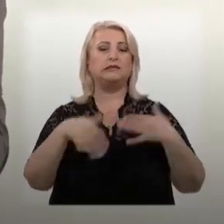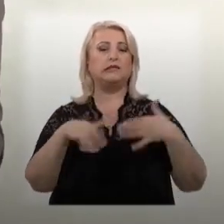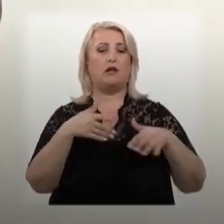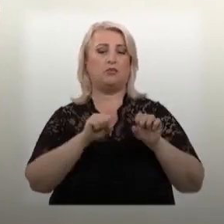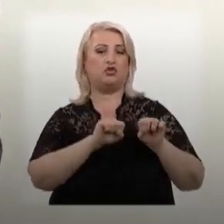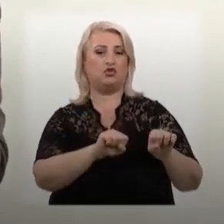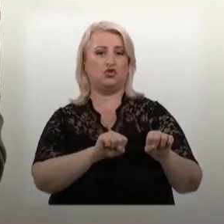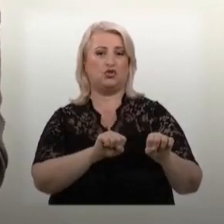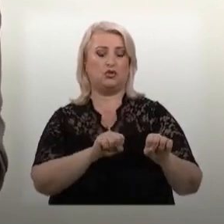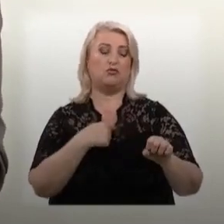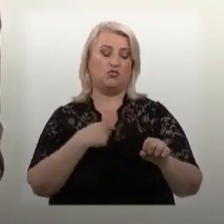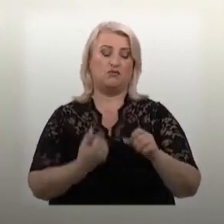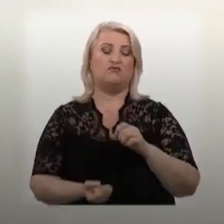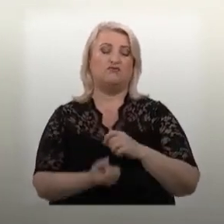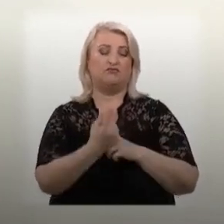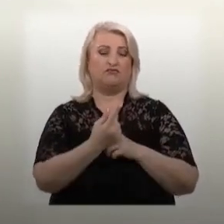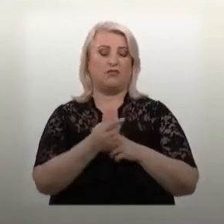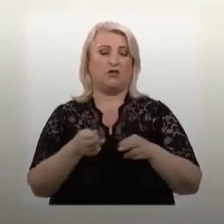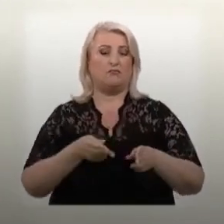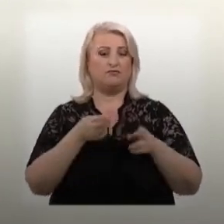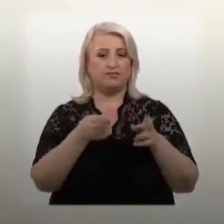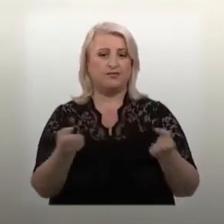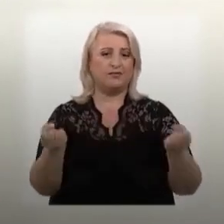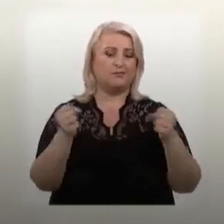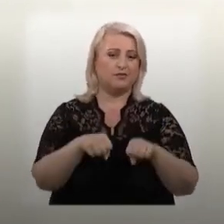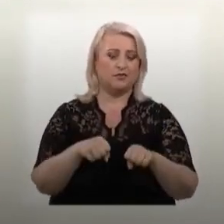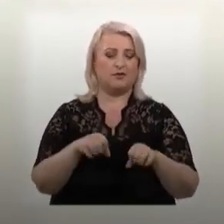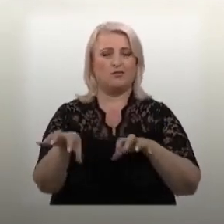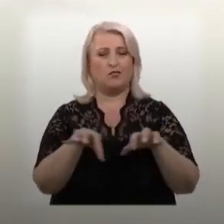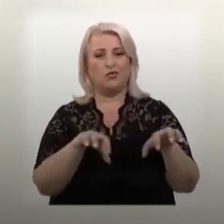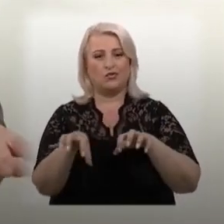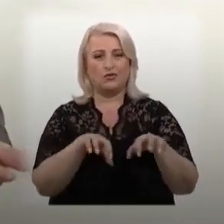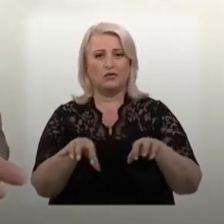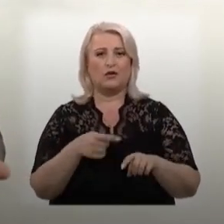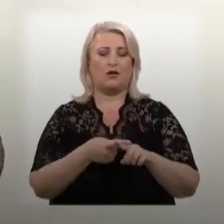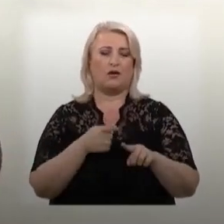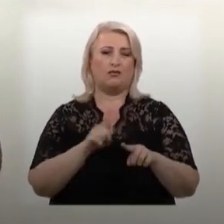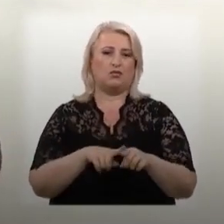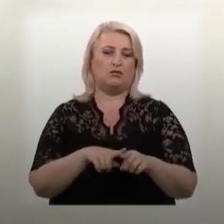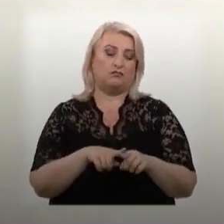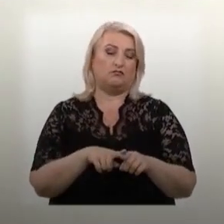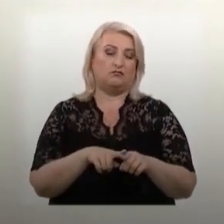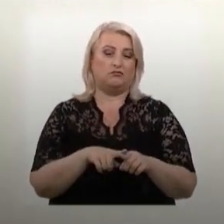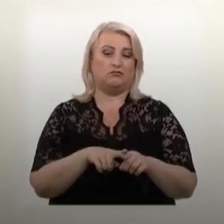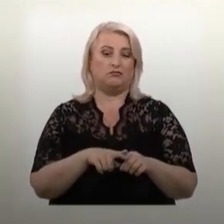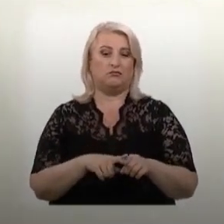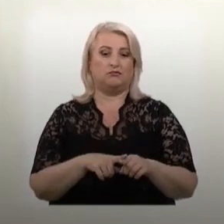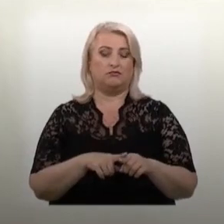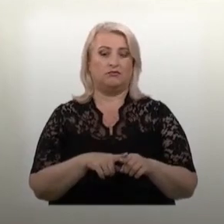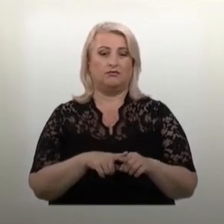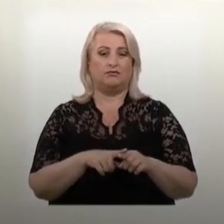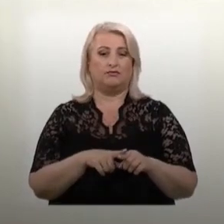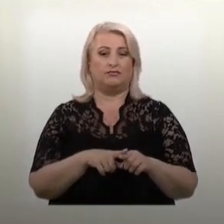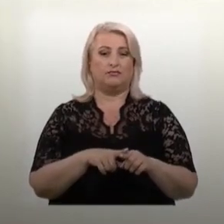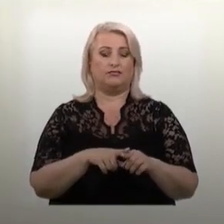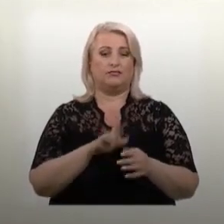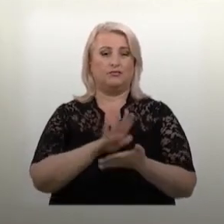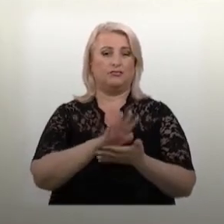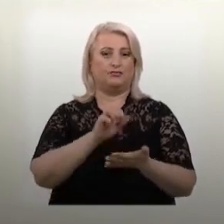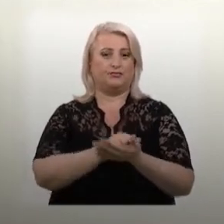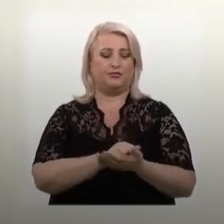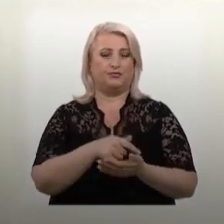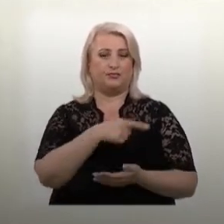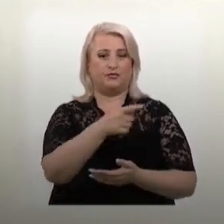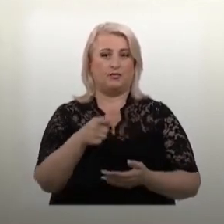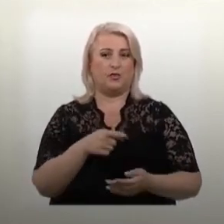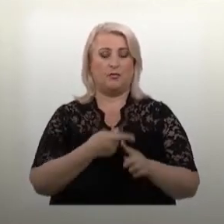noi întâlnim fraudă și explicării care se mărește Probabilitatea de serios pornit la primul ecosistemul